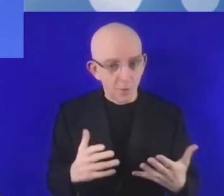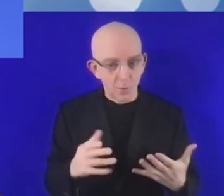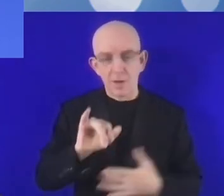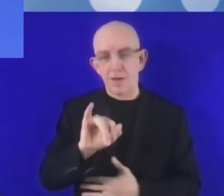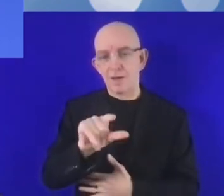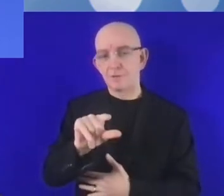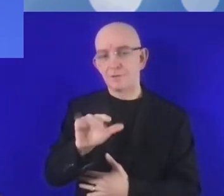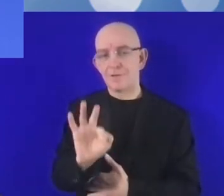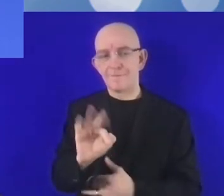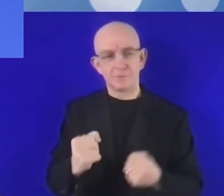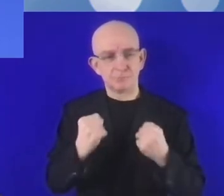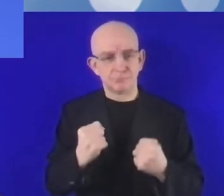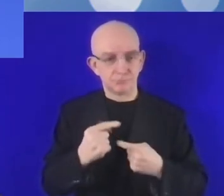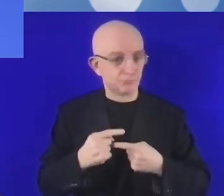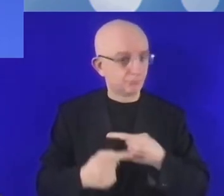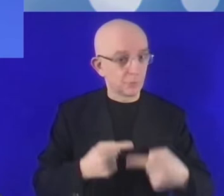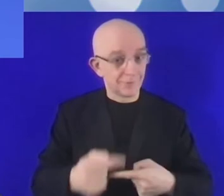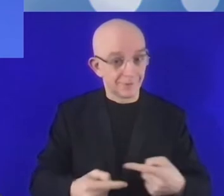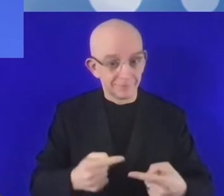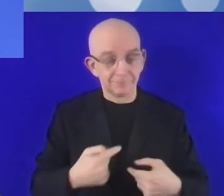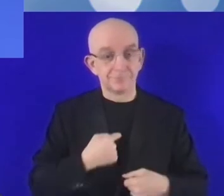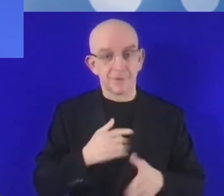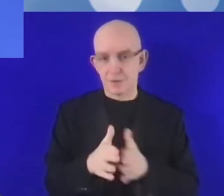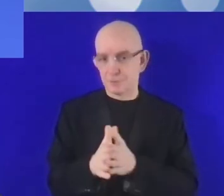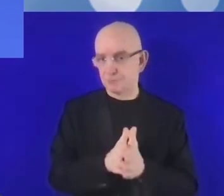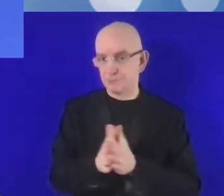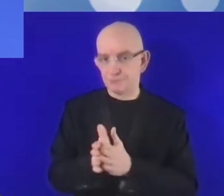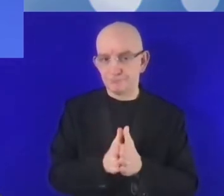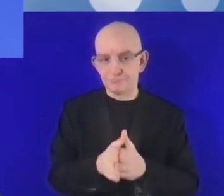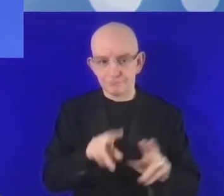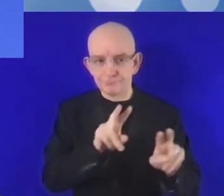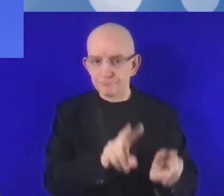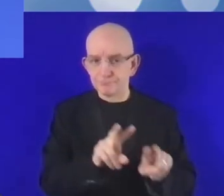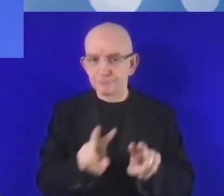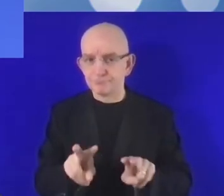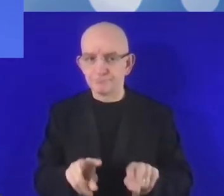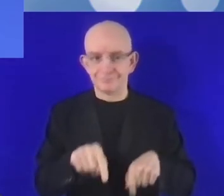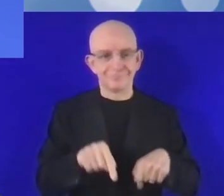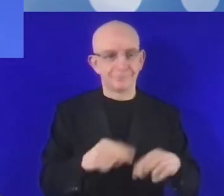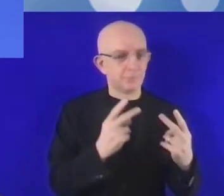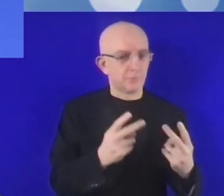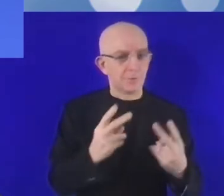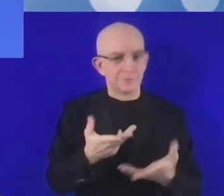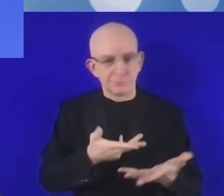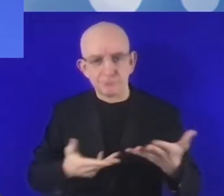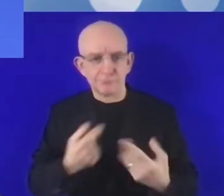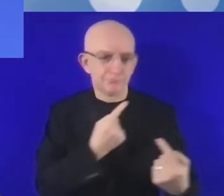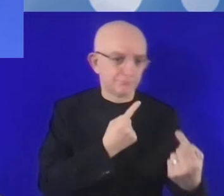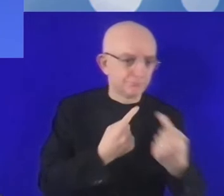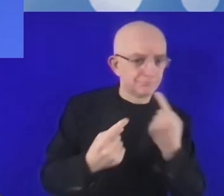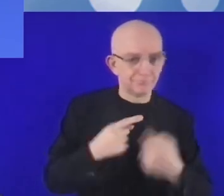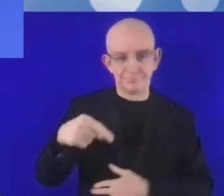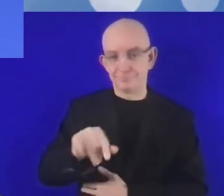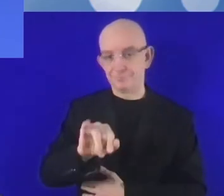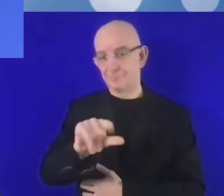L'ONU reste pleinement engagée pour la création d'un meilleur, d'un milieu Internet, d'un réseau mondial